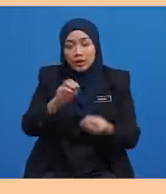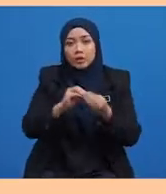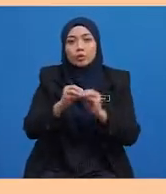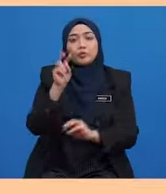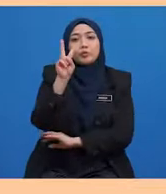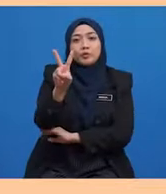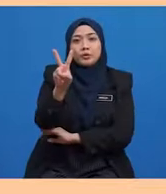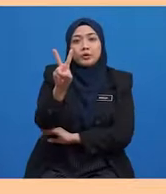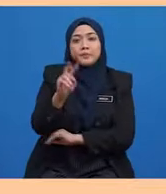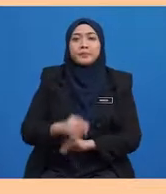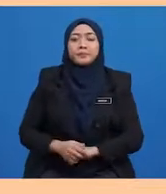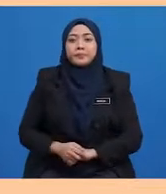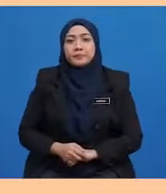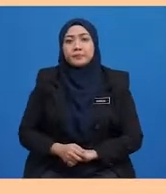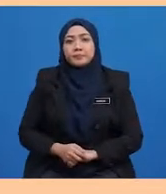berbunyi seperti berikut.